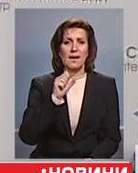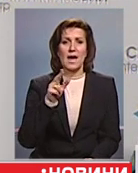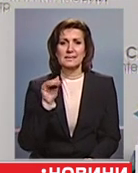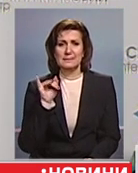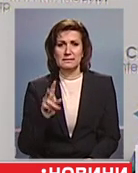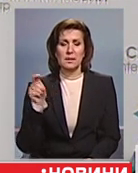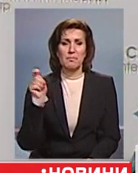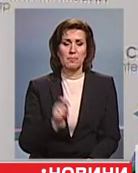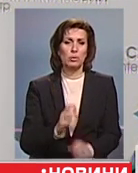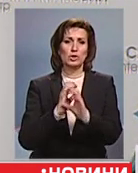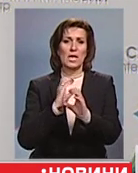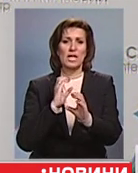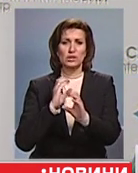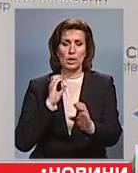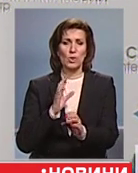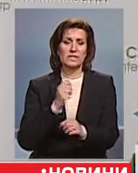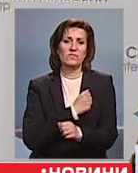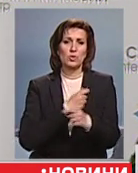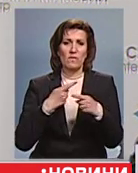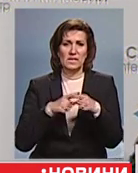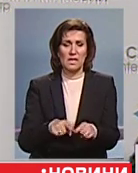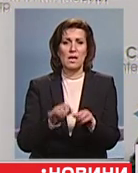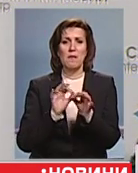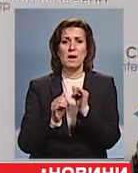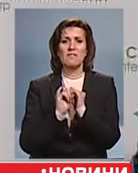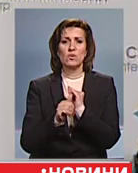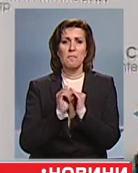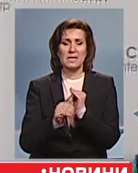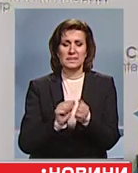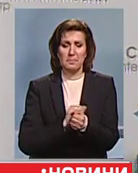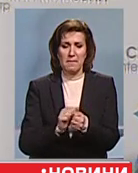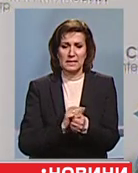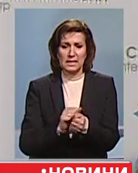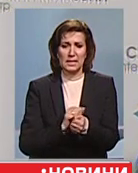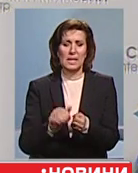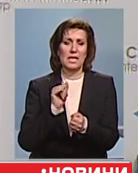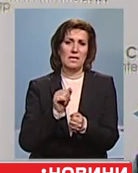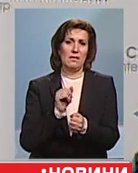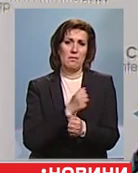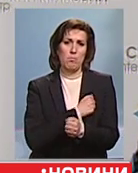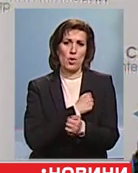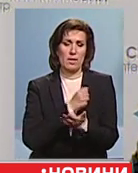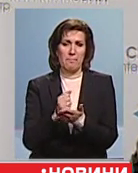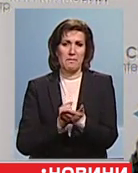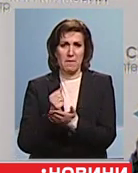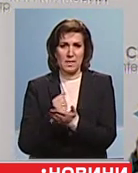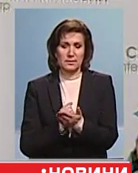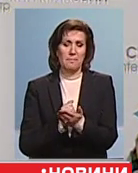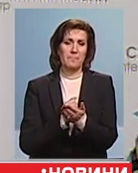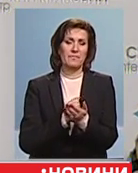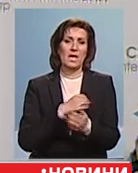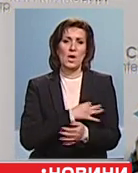прибули ешелони з військовою технікою, паливно-мастильними матеріалами та боєприпасами. Крім того,